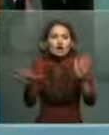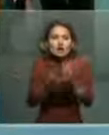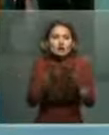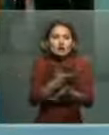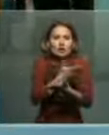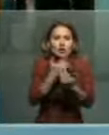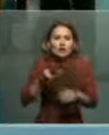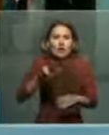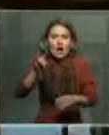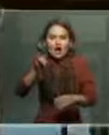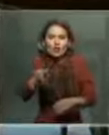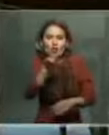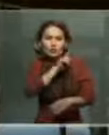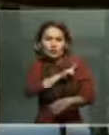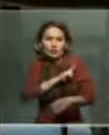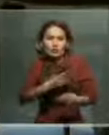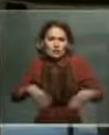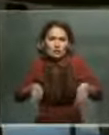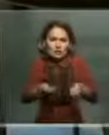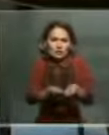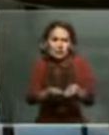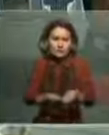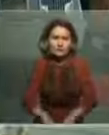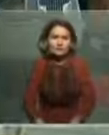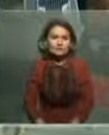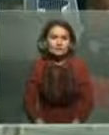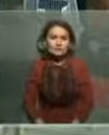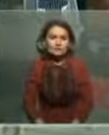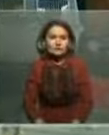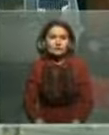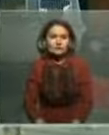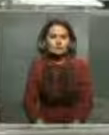жоқтығынан әуежай жабылды. Қазір мәйіттерді жаппай өртеу басталды.